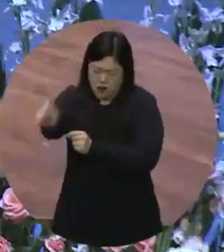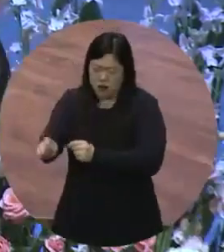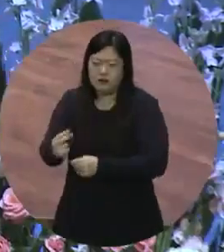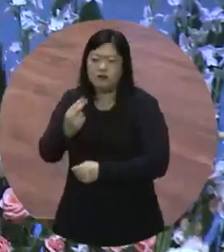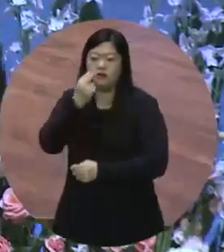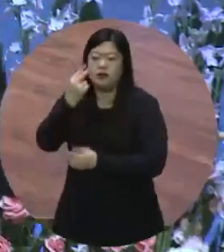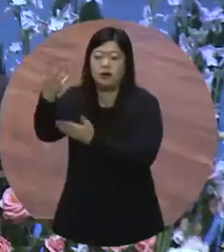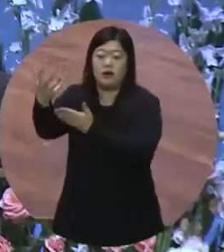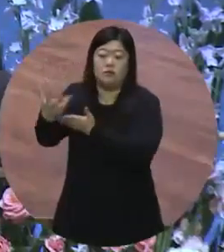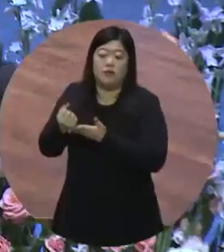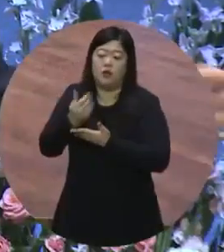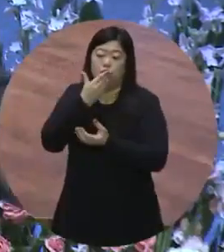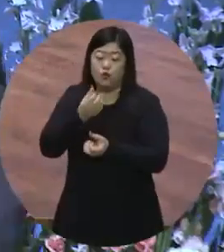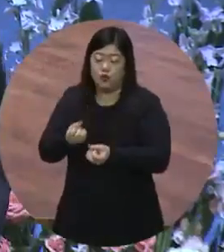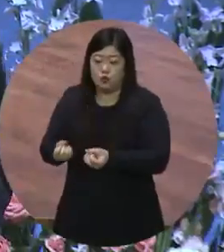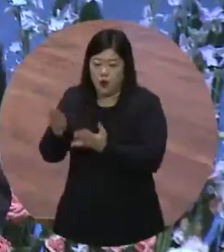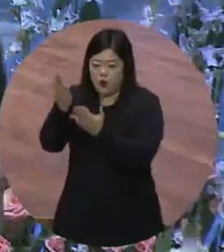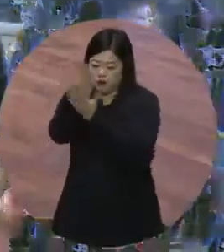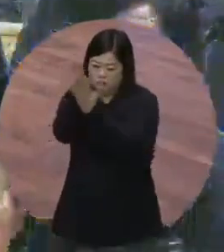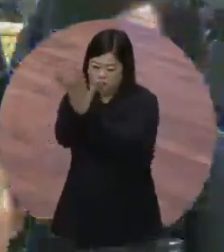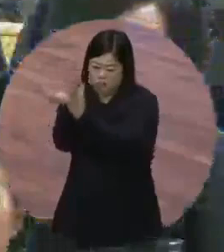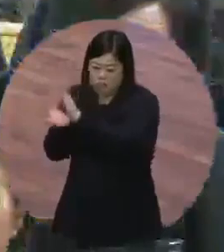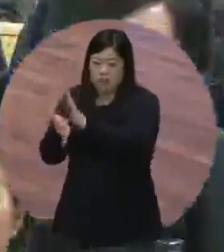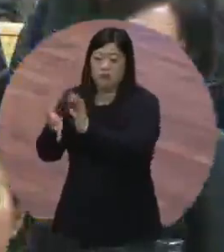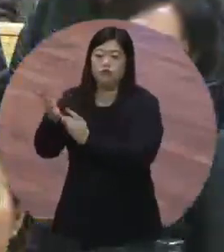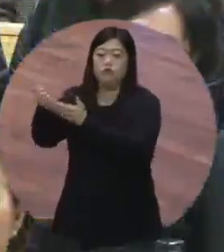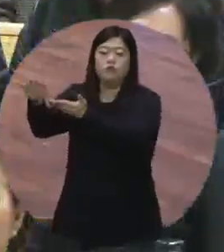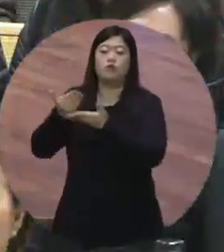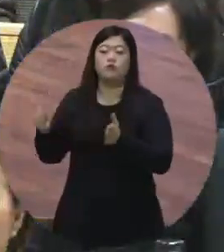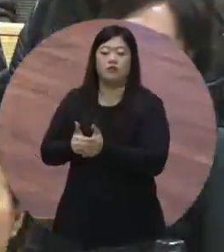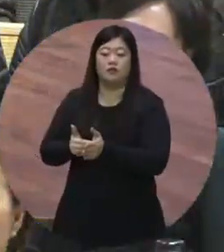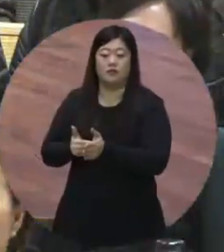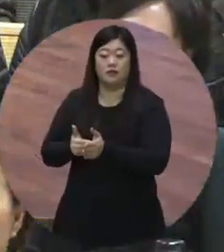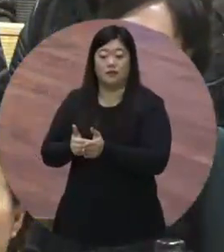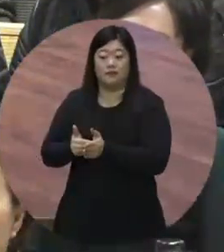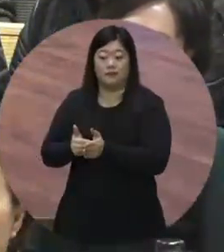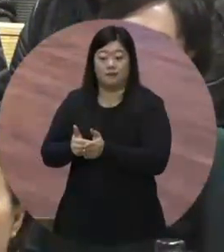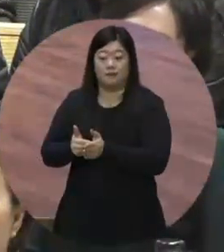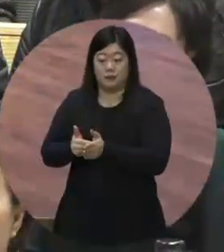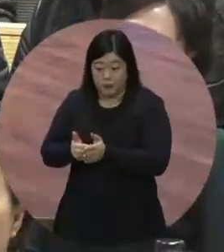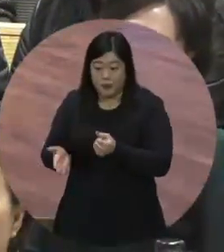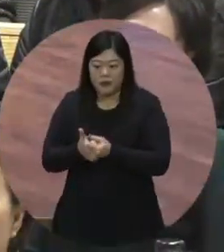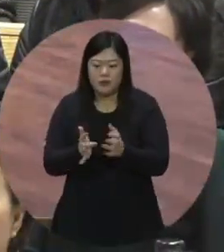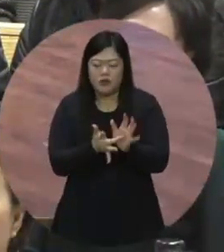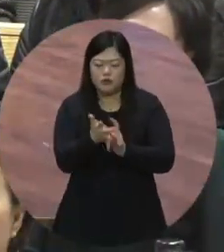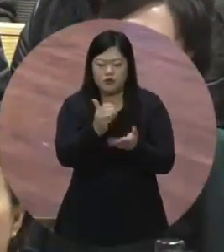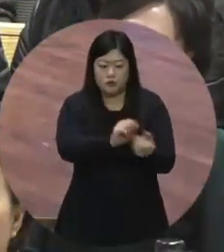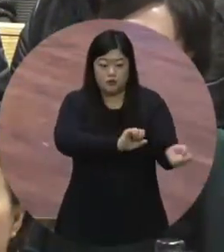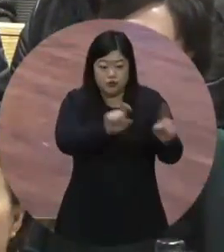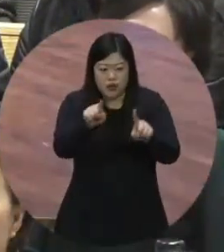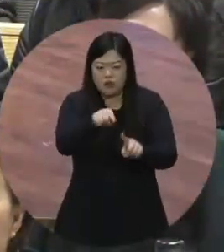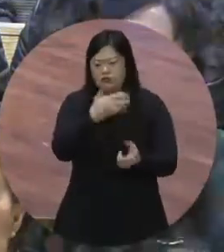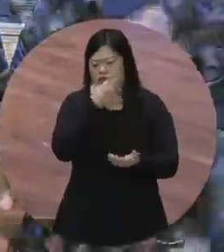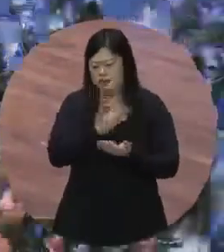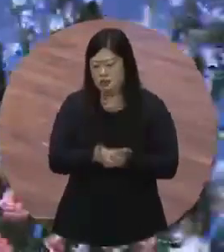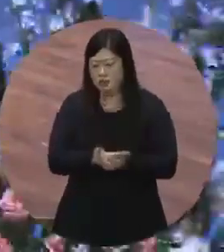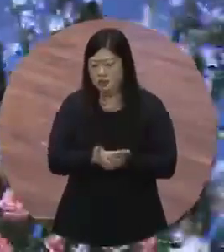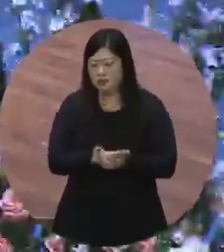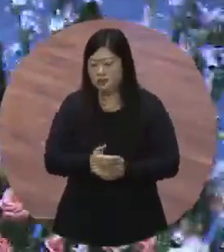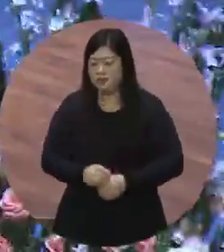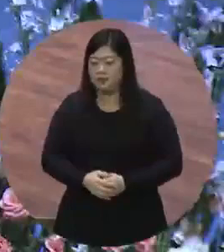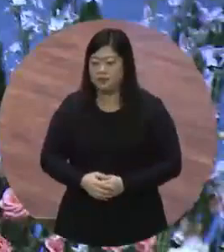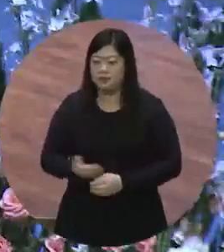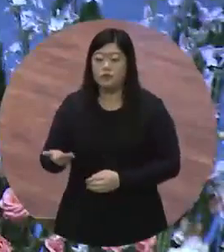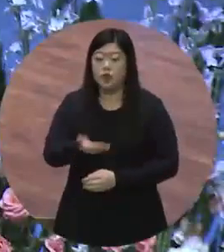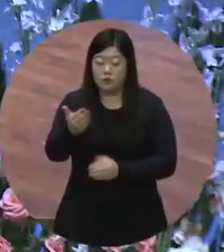누릴 수 있는 길을 쫙 여섰다. 그 말이. 그래서 부활하신 거예요. 영생 복락을